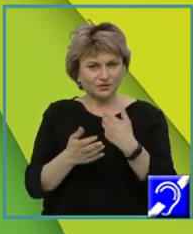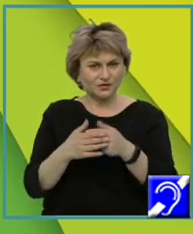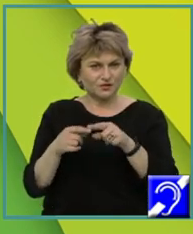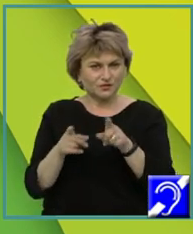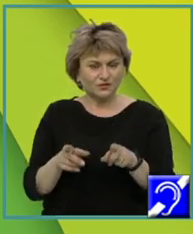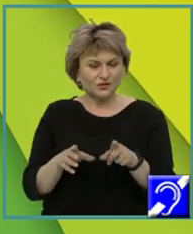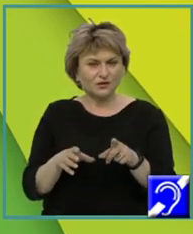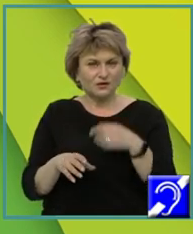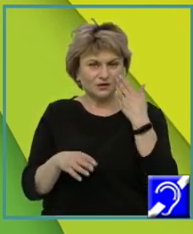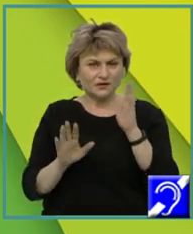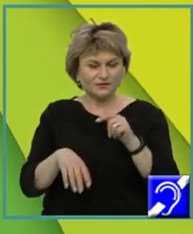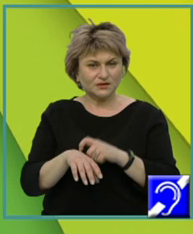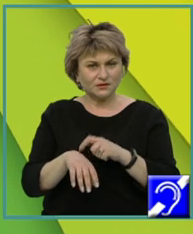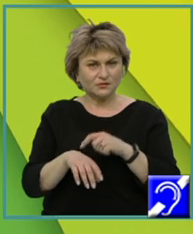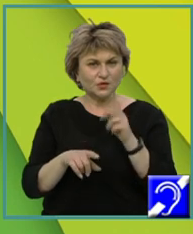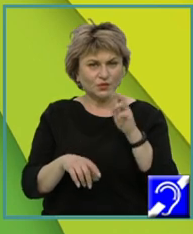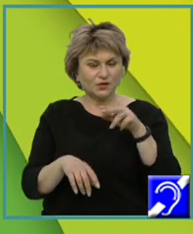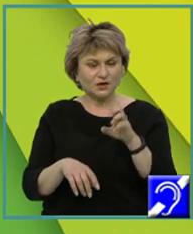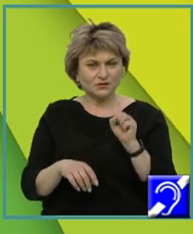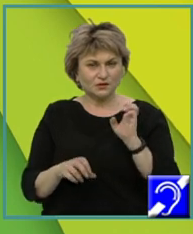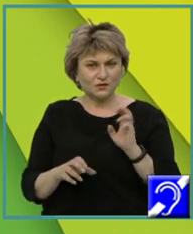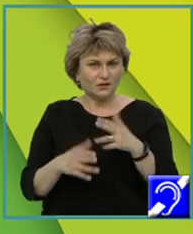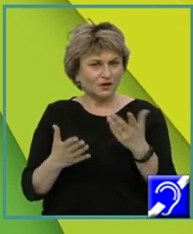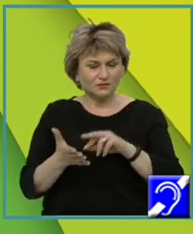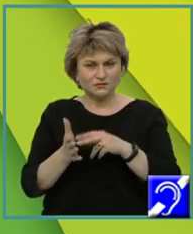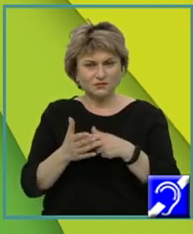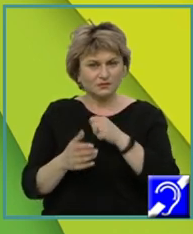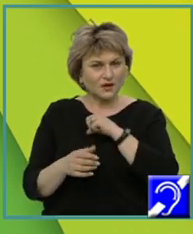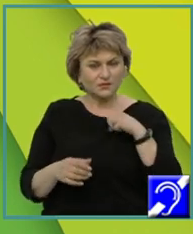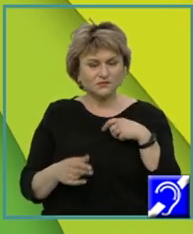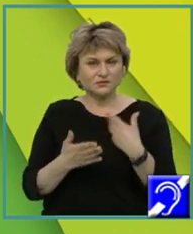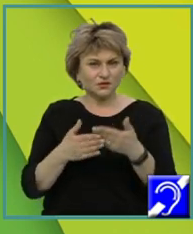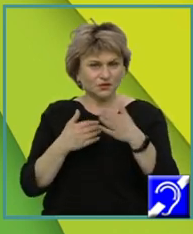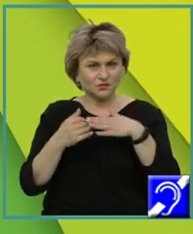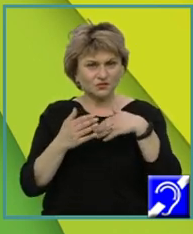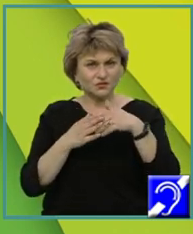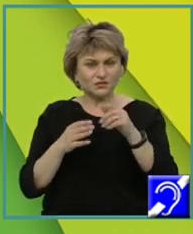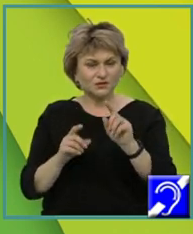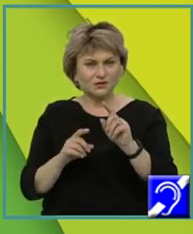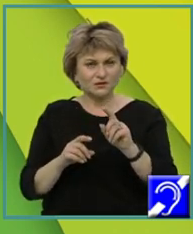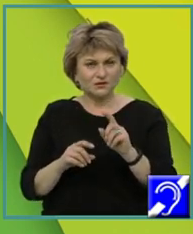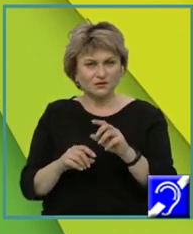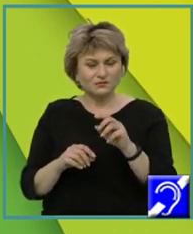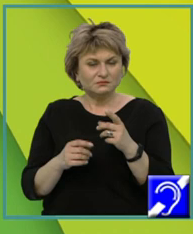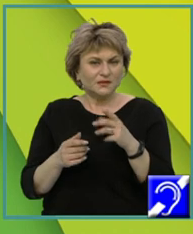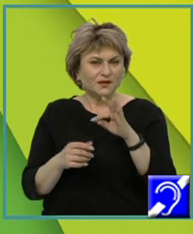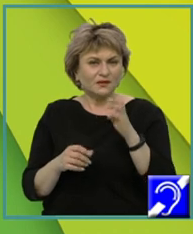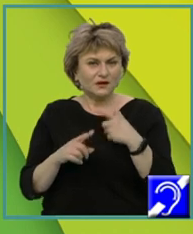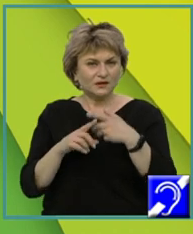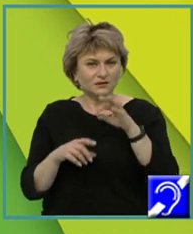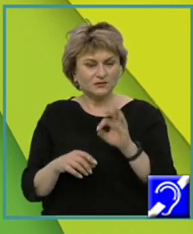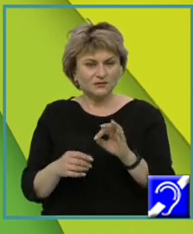voi așa Când va veni când aveți timp un eseu în care să prezentați particularitățile de construcție a unui text narativ aparținând